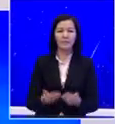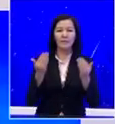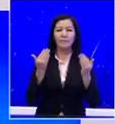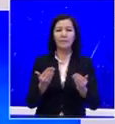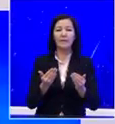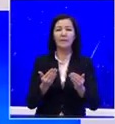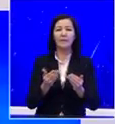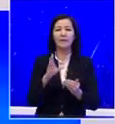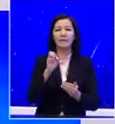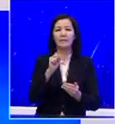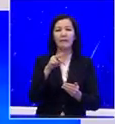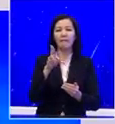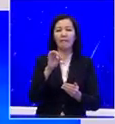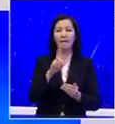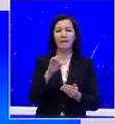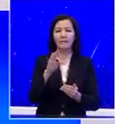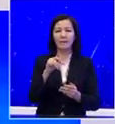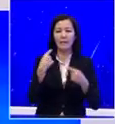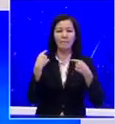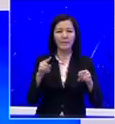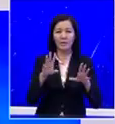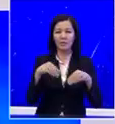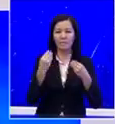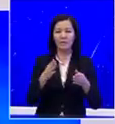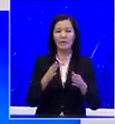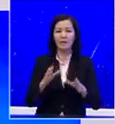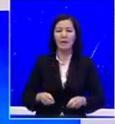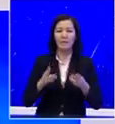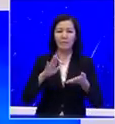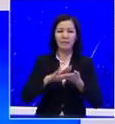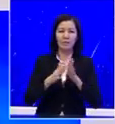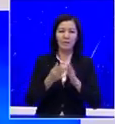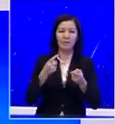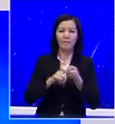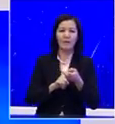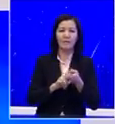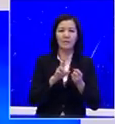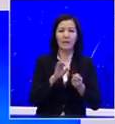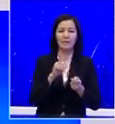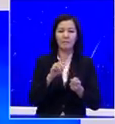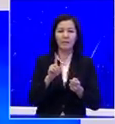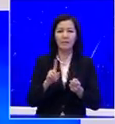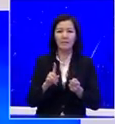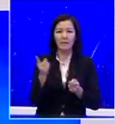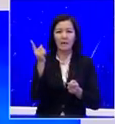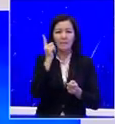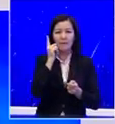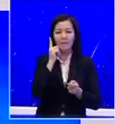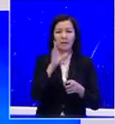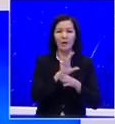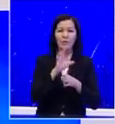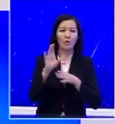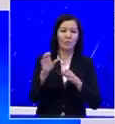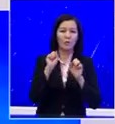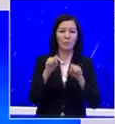Биылғы пітір садақа мен зекет басқаша беріледі, яғни төтенше жағдайға байланысты каспи.кз мобильді қосымшасы арқылы аударуға болады.